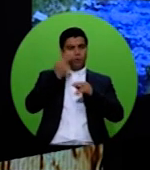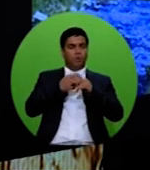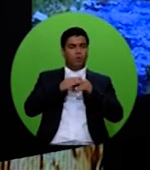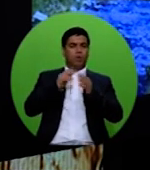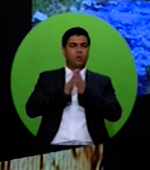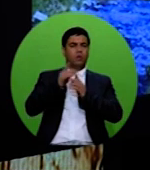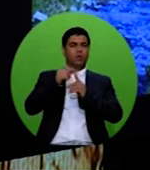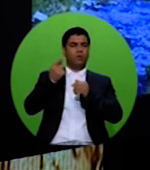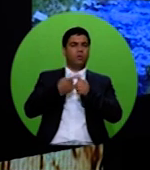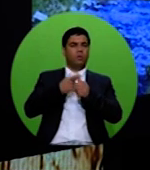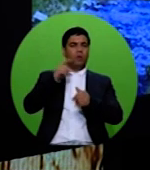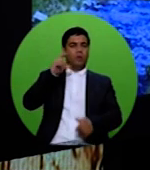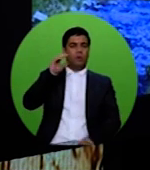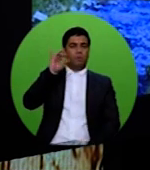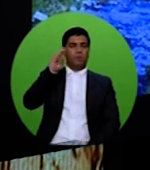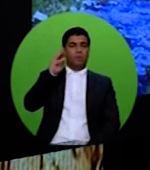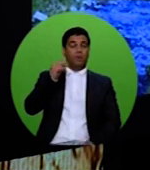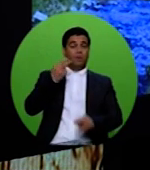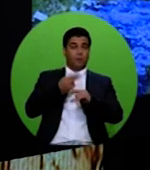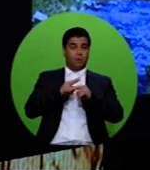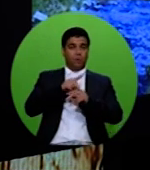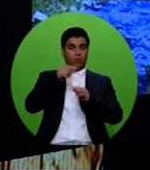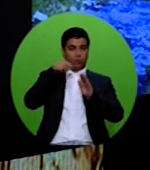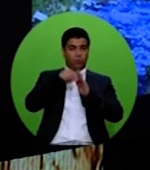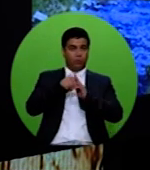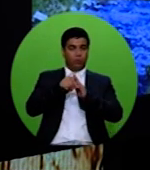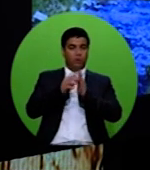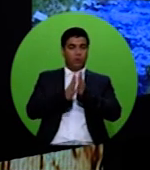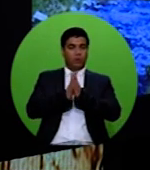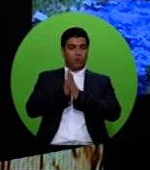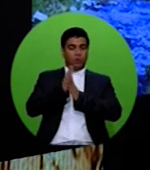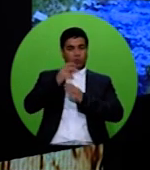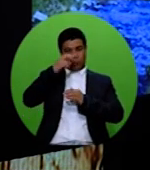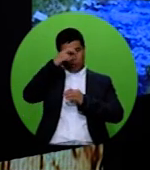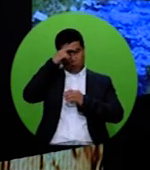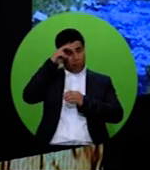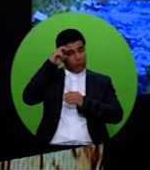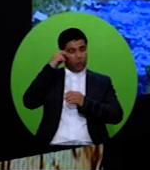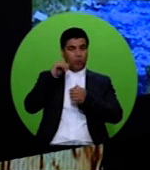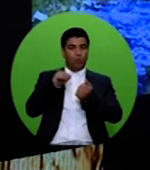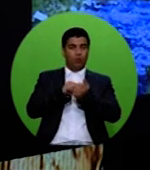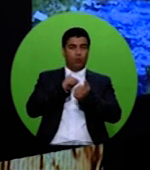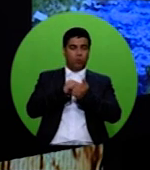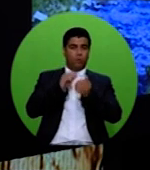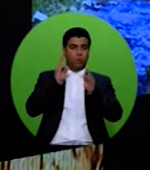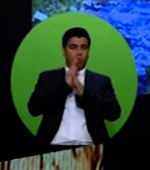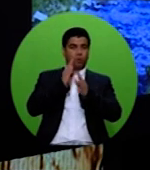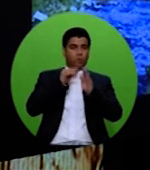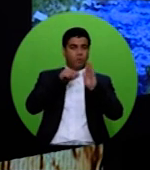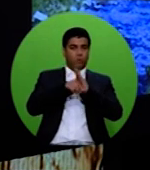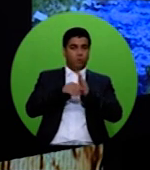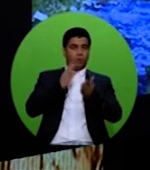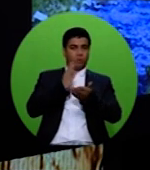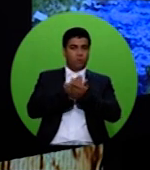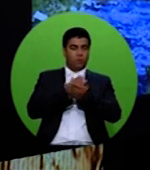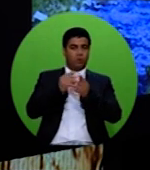за растения. Растения, которые приспособлены расти в жаркий и сухой климат, у которых